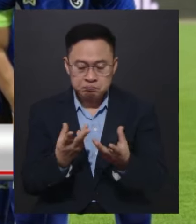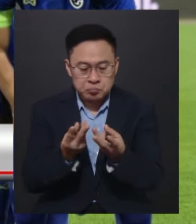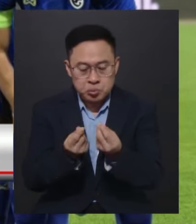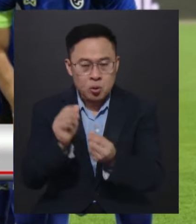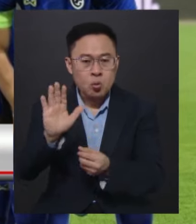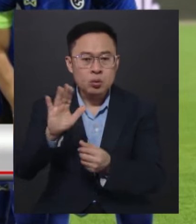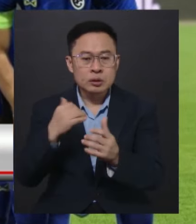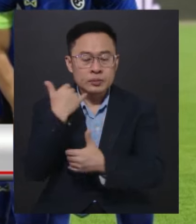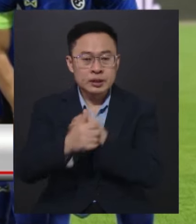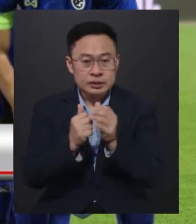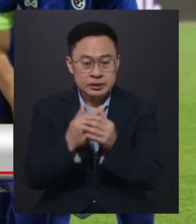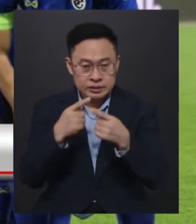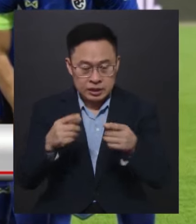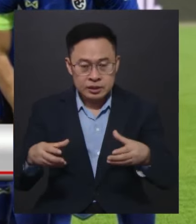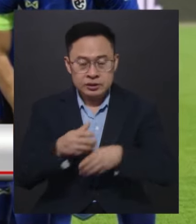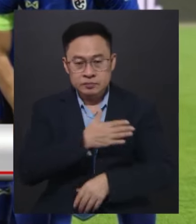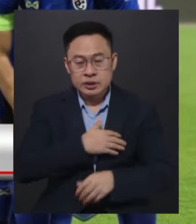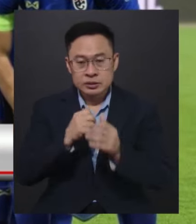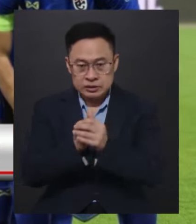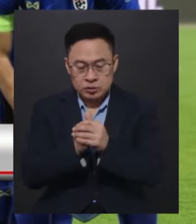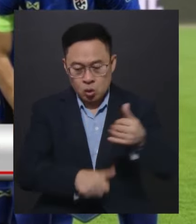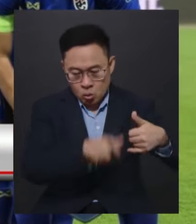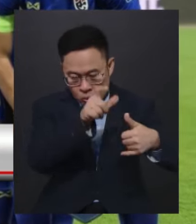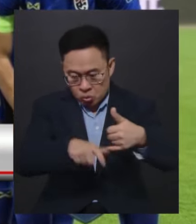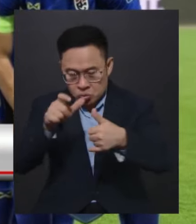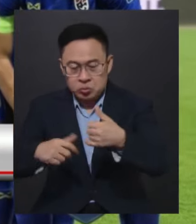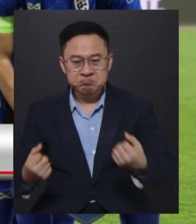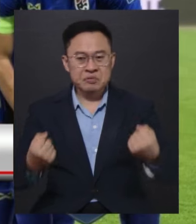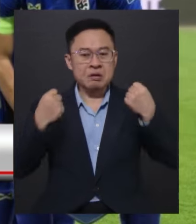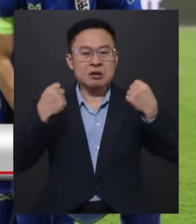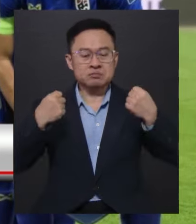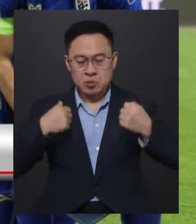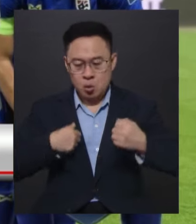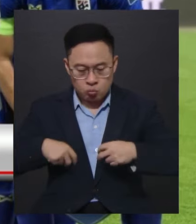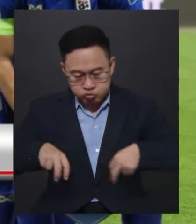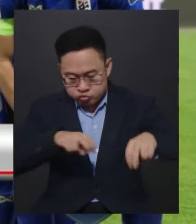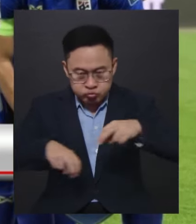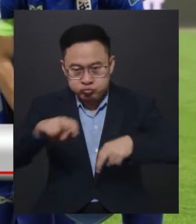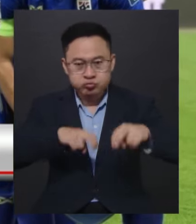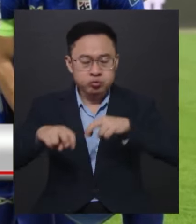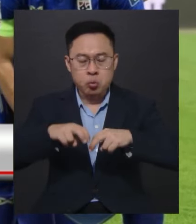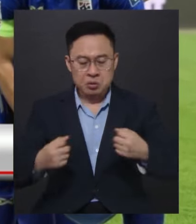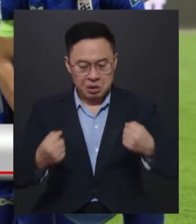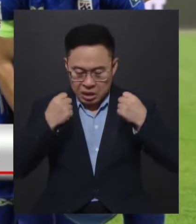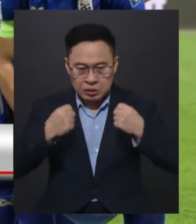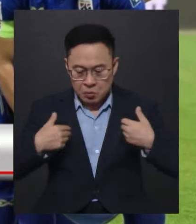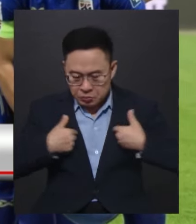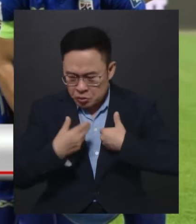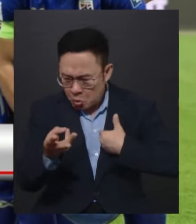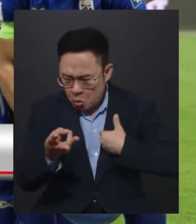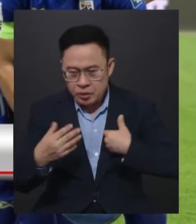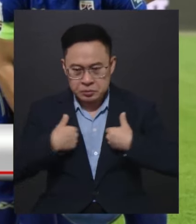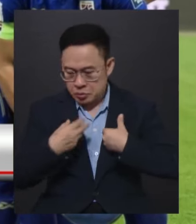แต่ถ้าพูดถึงทีมชาติจีนพวกเขาก็มีนักเตะที่มีพละกำลังและเล่นบอลไปข้างหน้าเสมอวัน